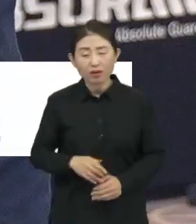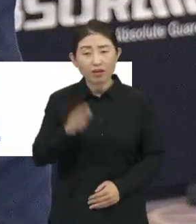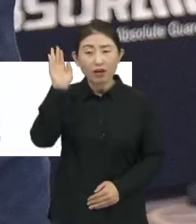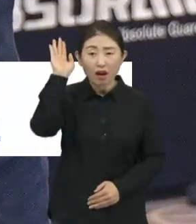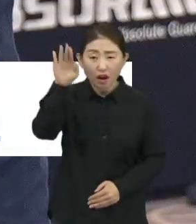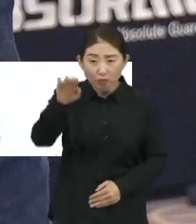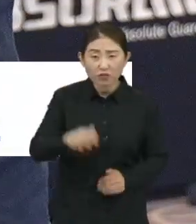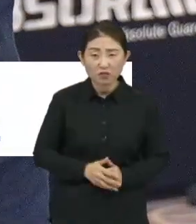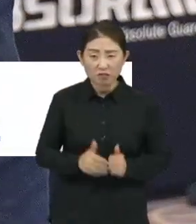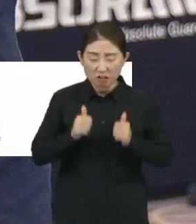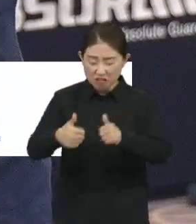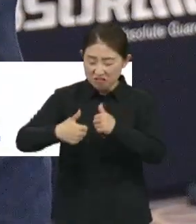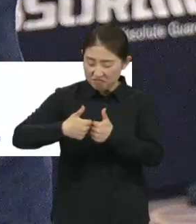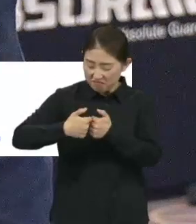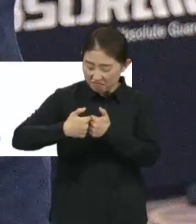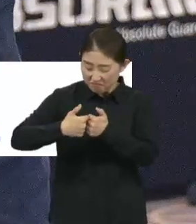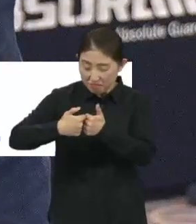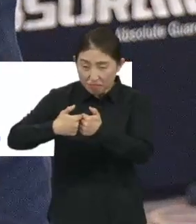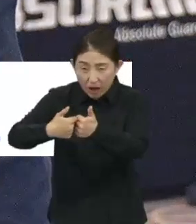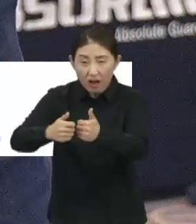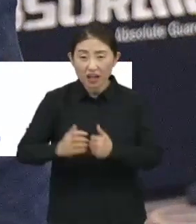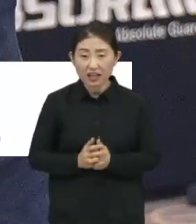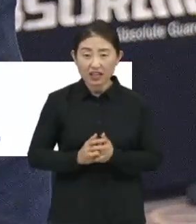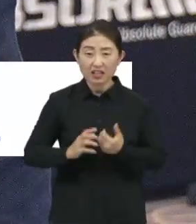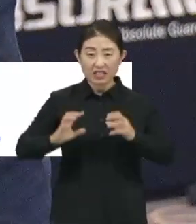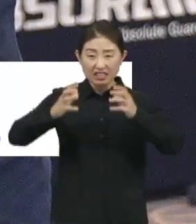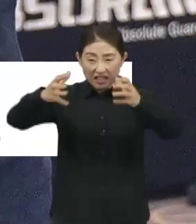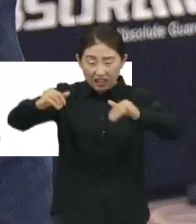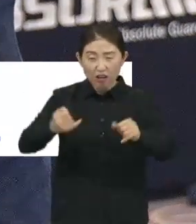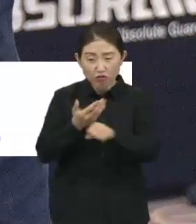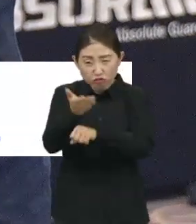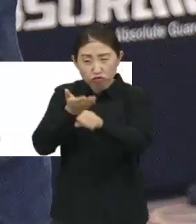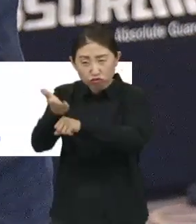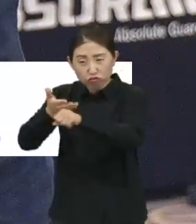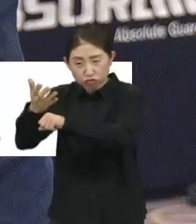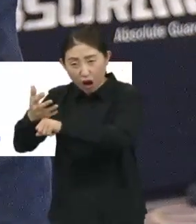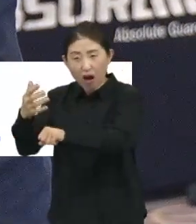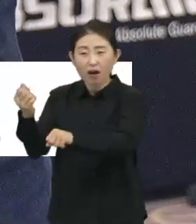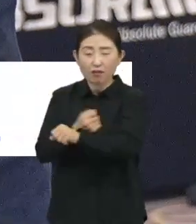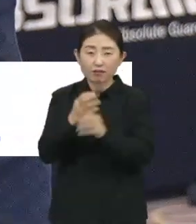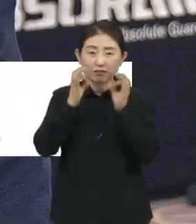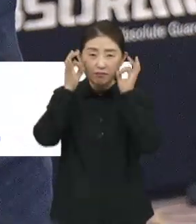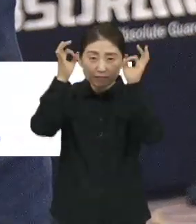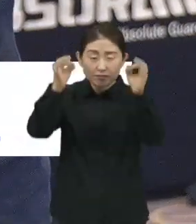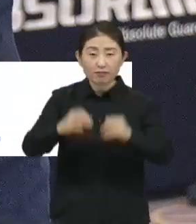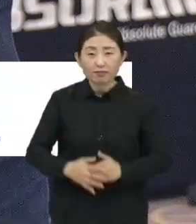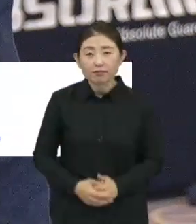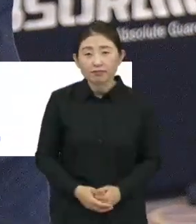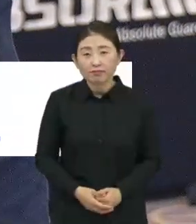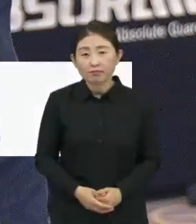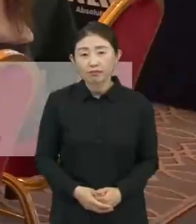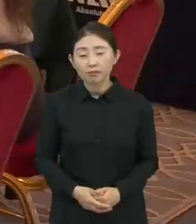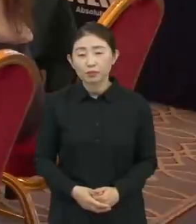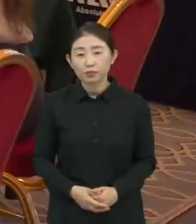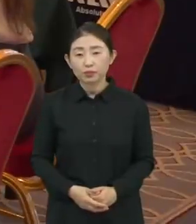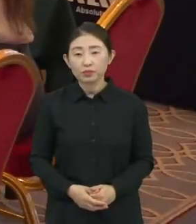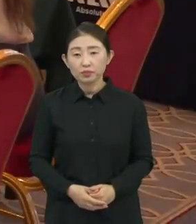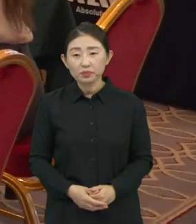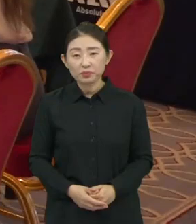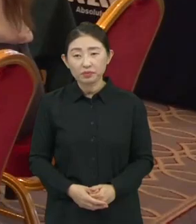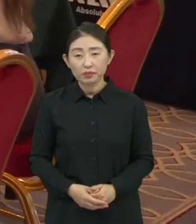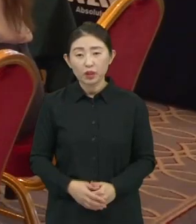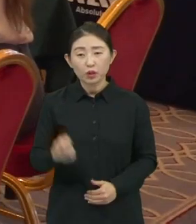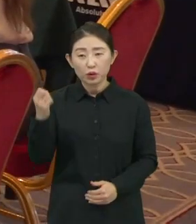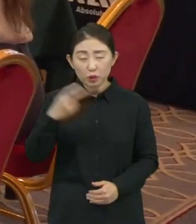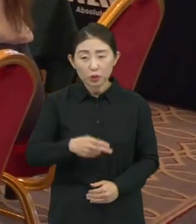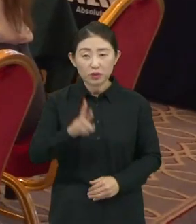더욱더 열심히 하고 세계인의 식탁에 아주 더 많이 올릴 수 있도록 더 열심히 노력하겠습니다. 김을